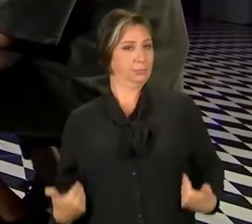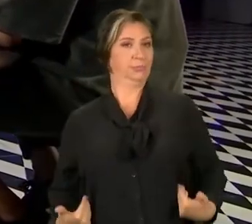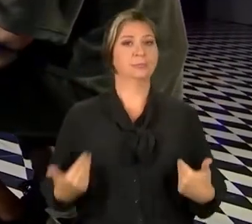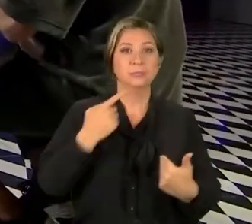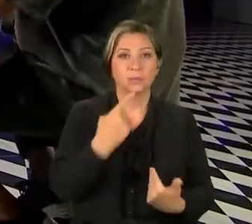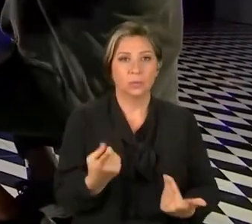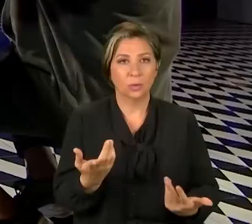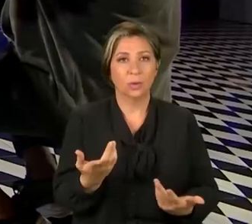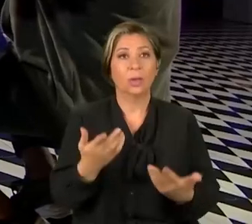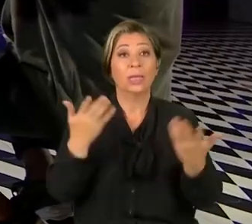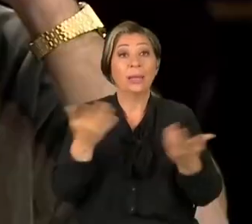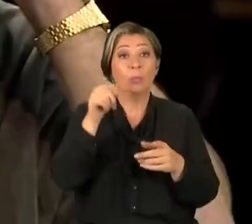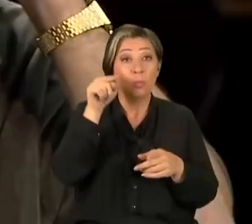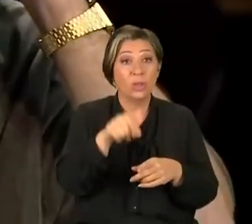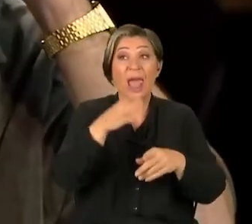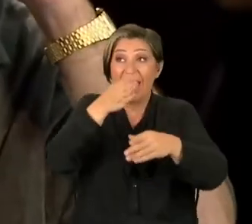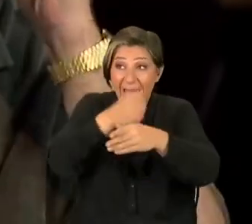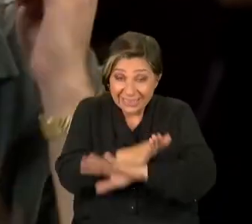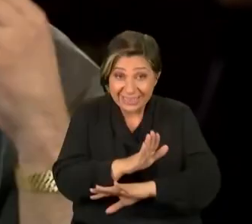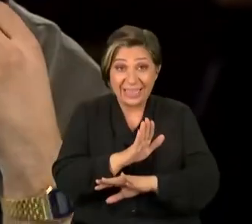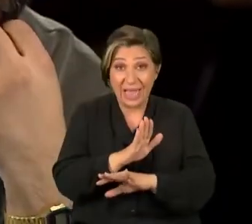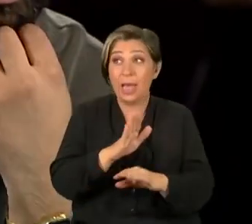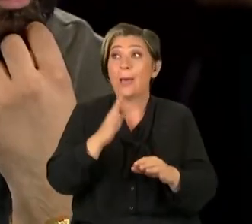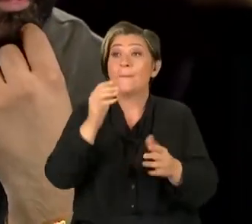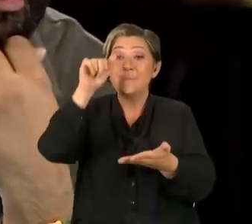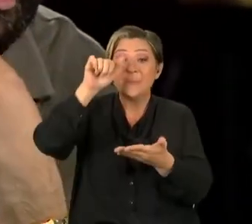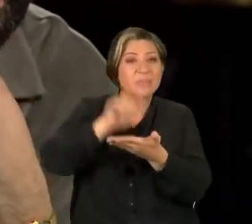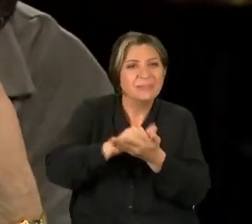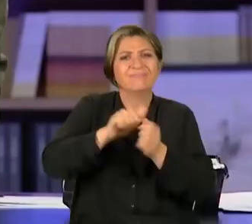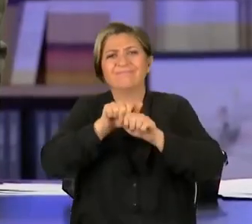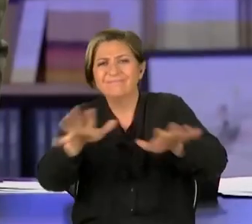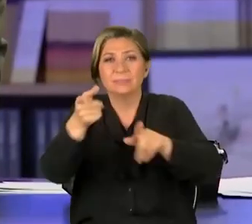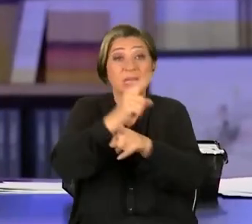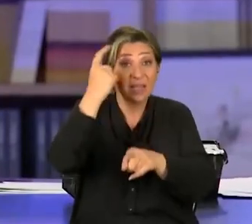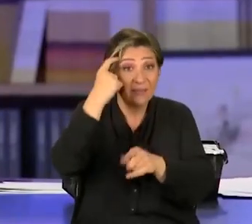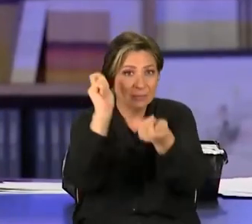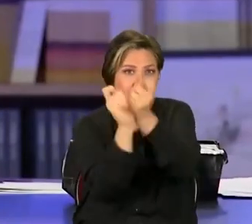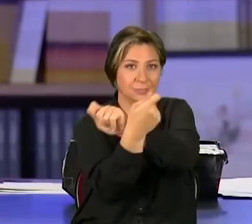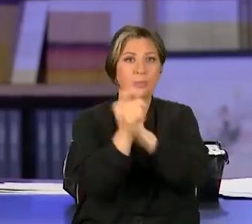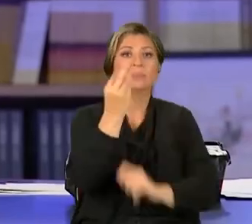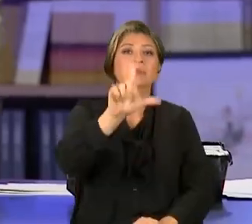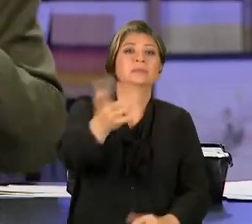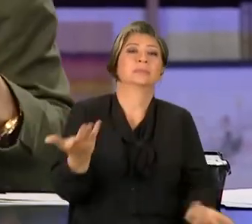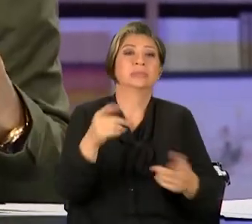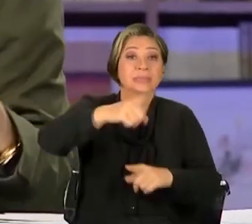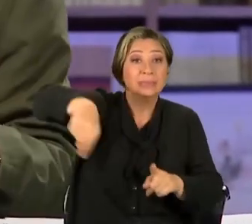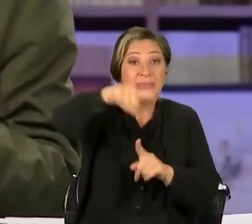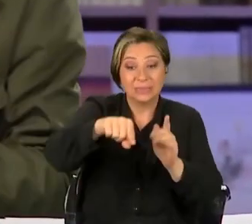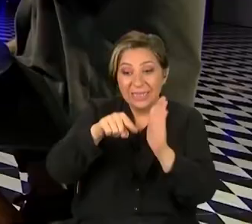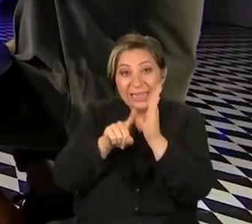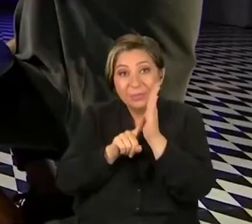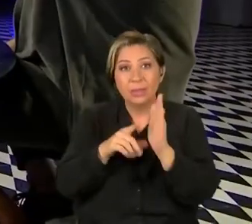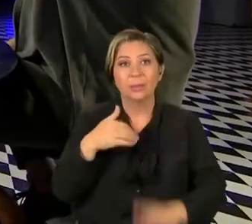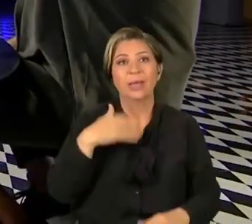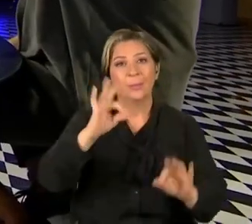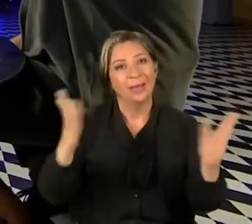ya Yani bunların Aslında basındaki kafanın değişmesi lazım siz siz dipten bu